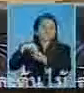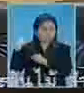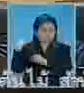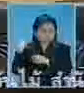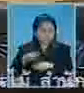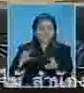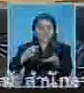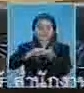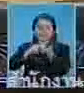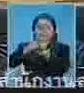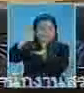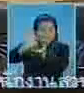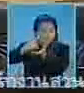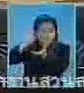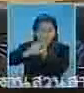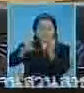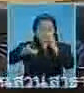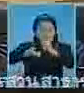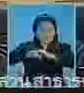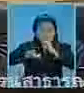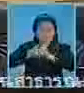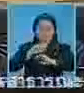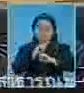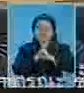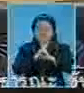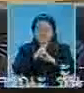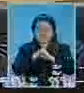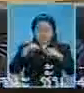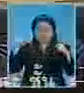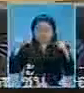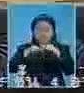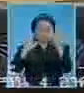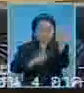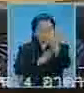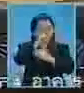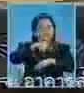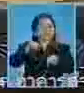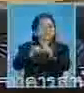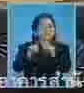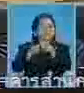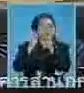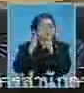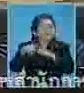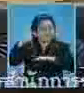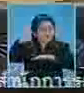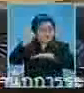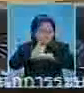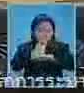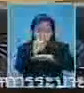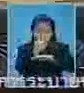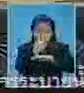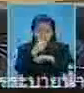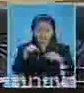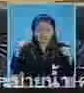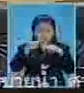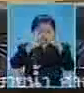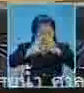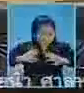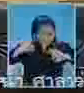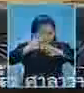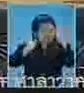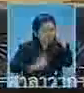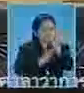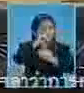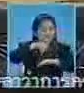เป็นกองทุนและเป็นความร่วมมือนะครับที่เราเป็นผู้นำ ทำสะท้อนให้เห็นถึงบทบาทของเราในเ